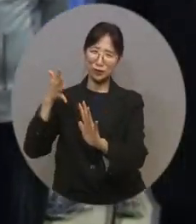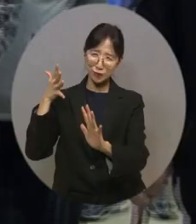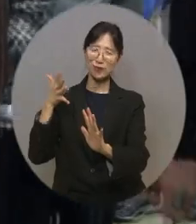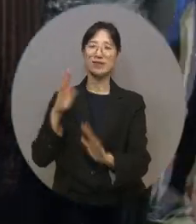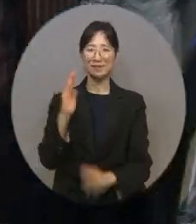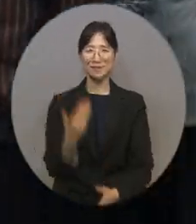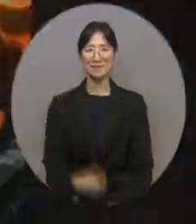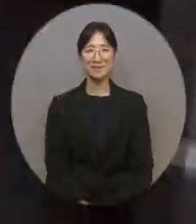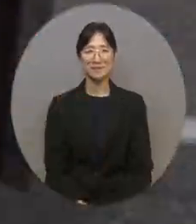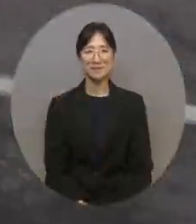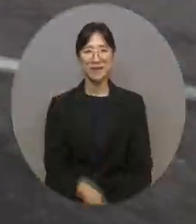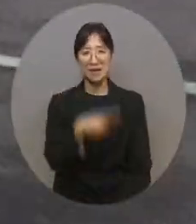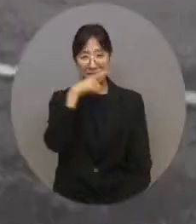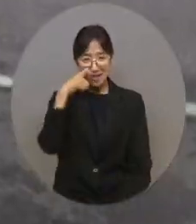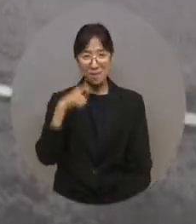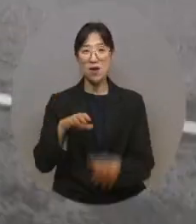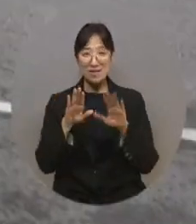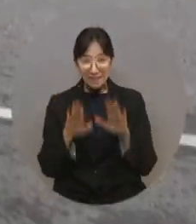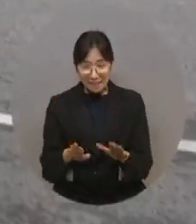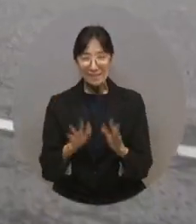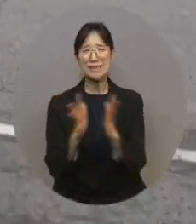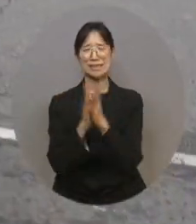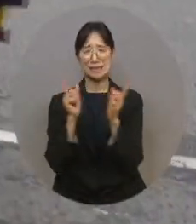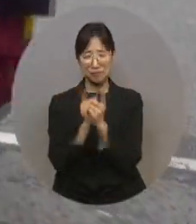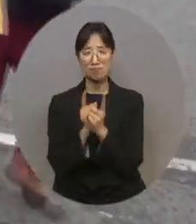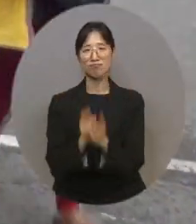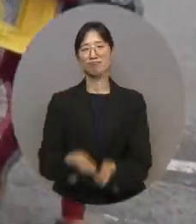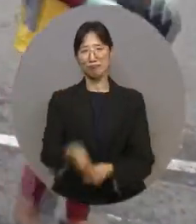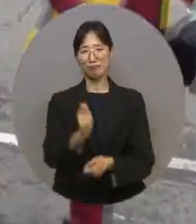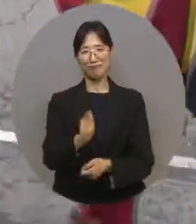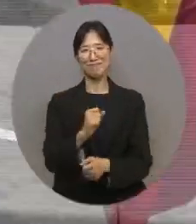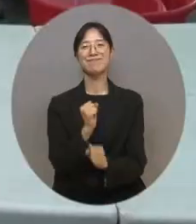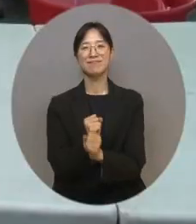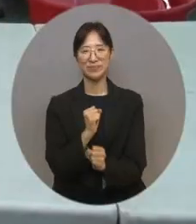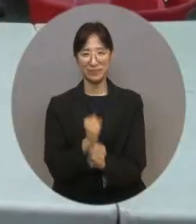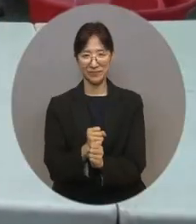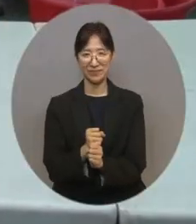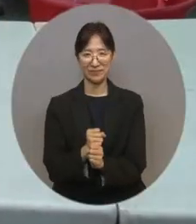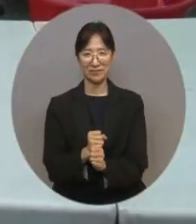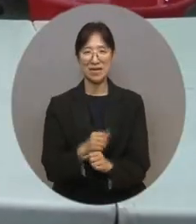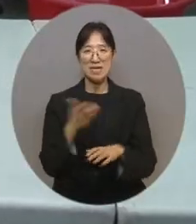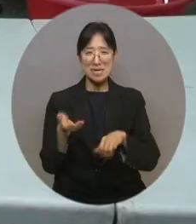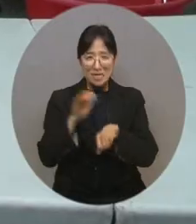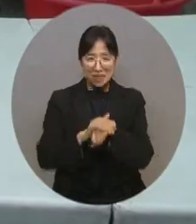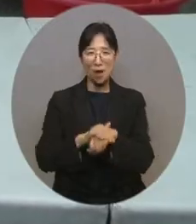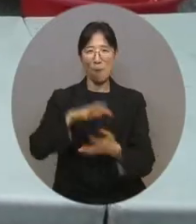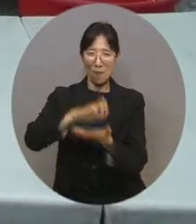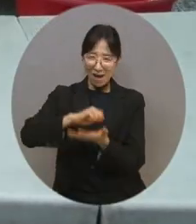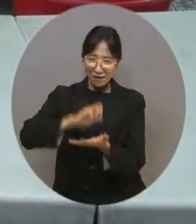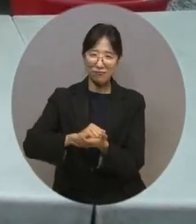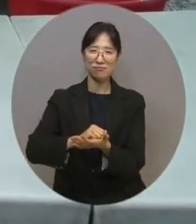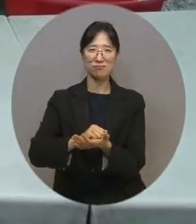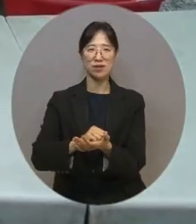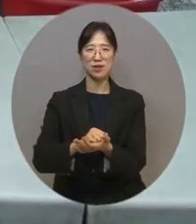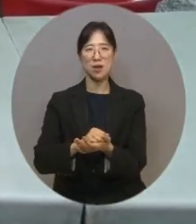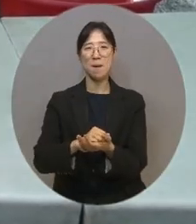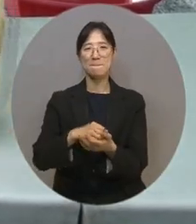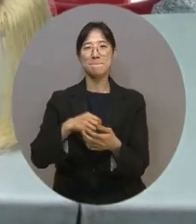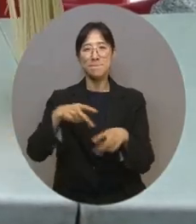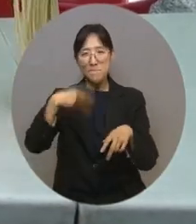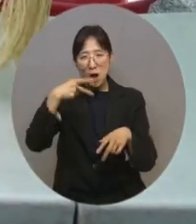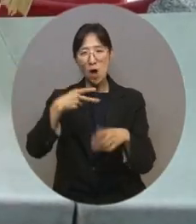맛집이 되었습니다. 자장면은 즉석에서 수제로 만들어집니다. 손수 반죽을 만들고 면을